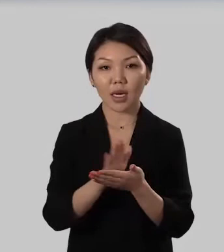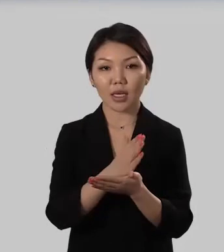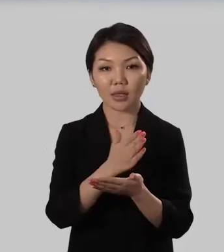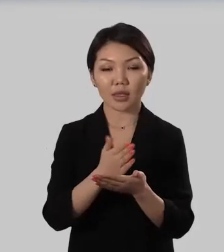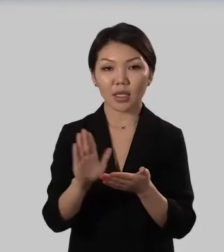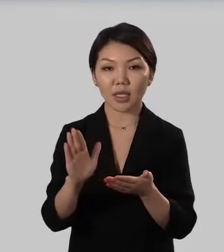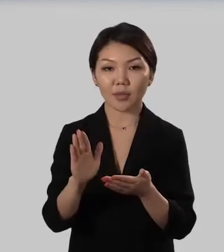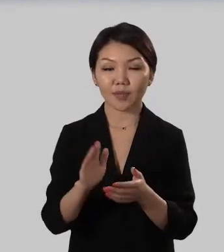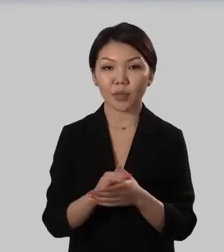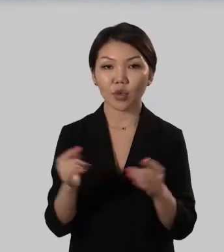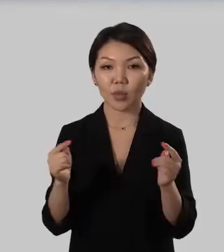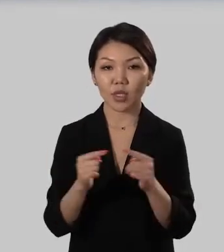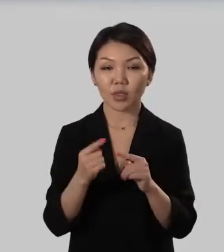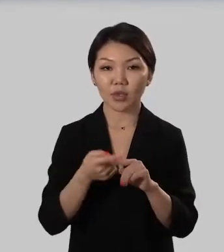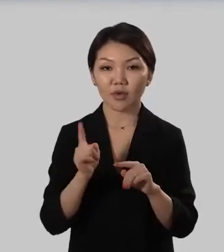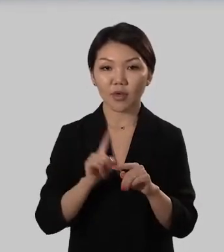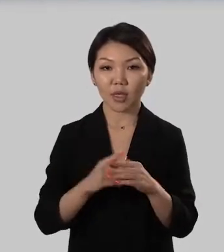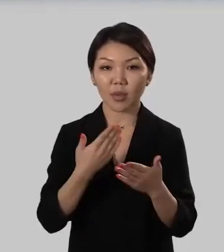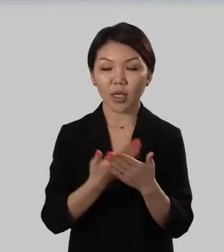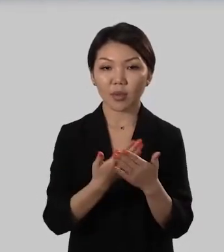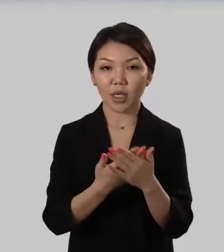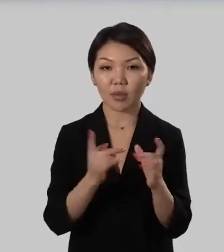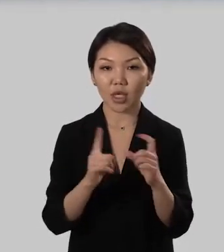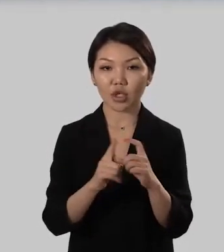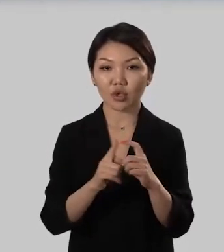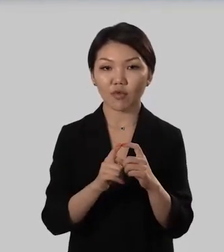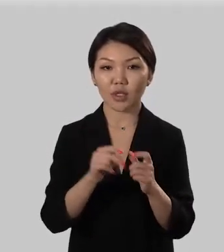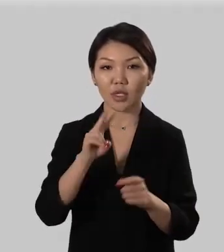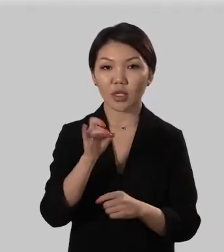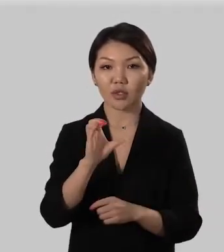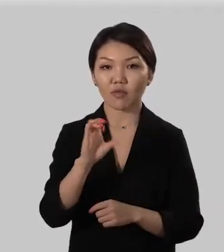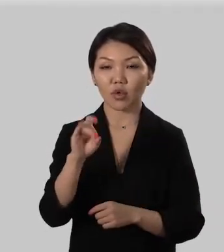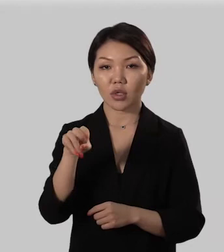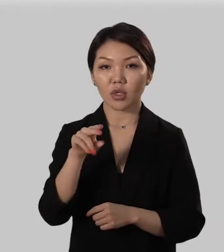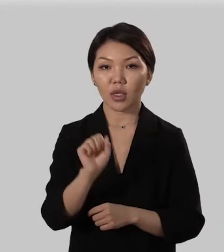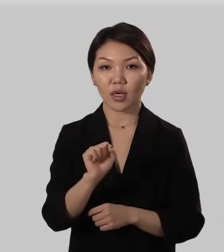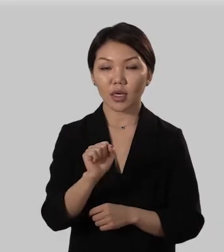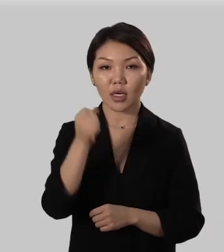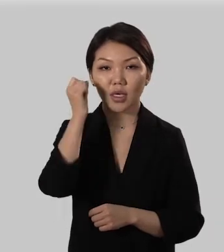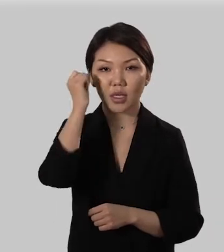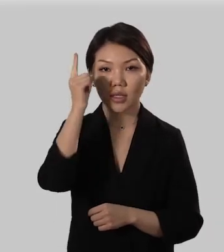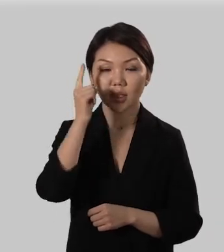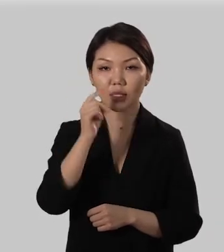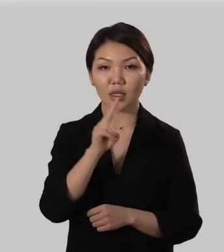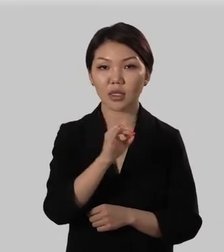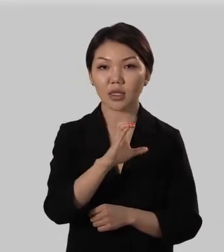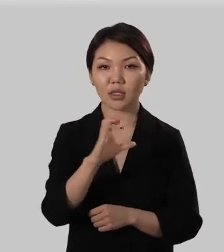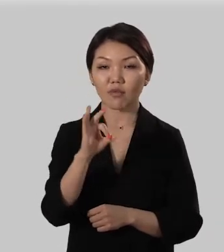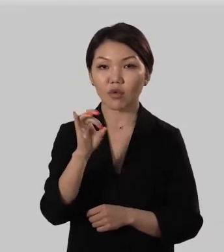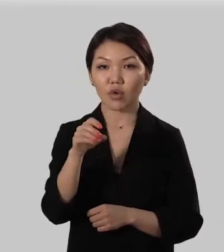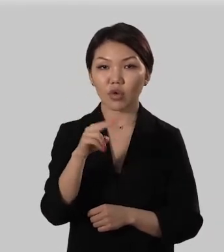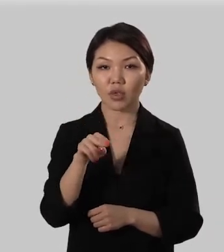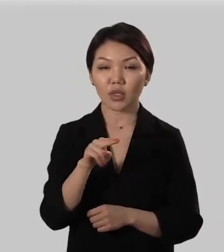убедимся в этом на примере слов из кроссворда разгадайте кроссворд